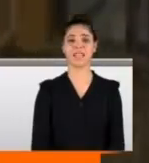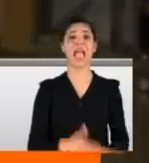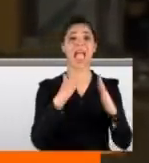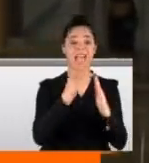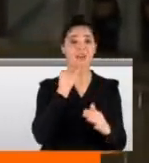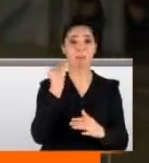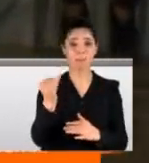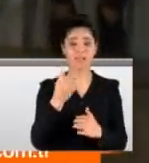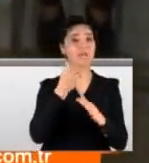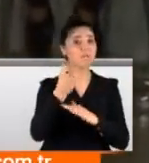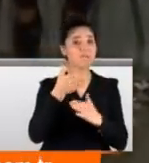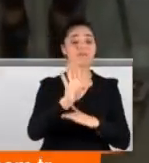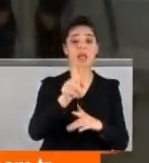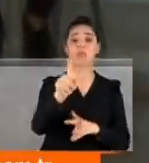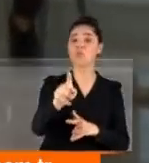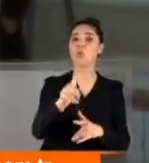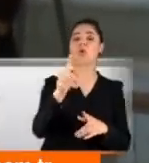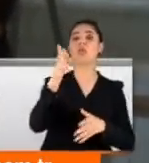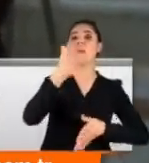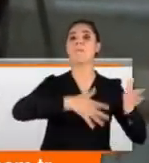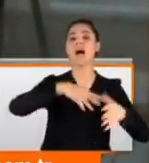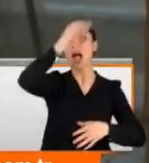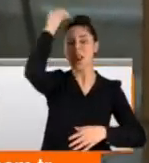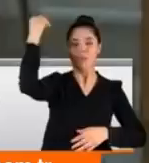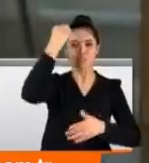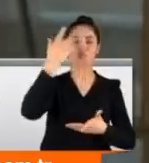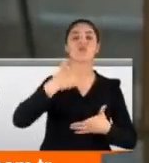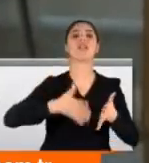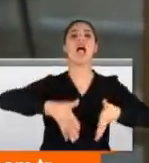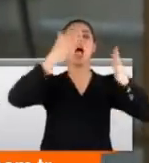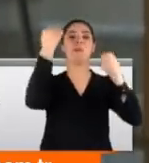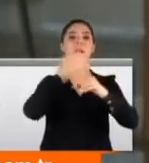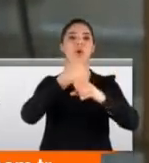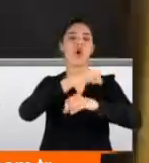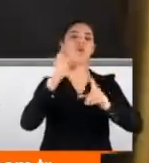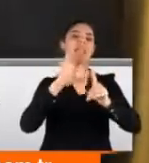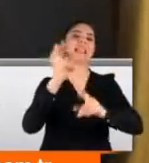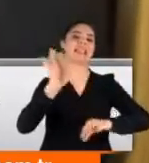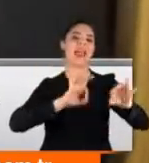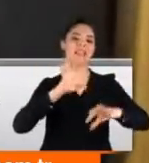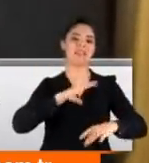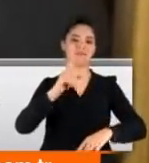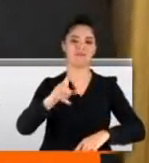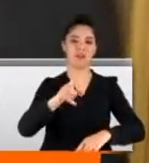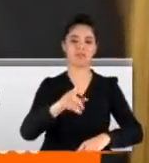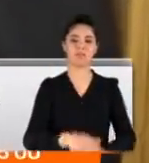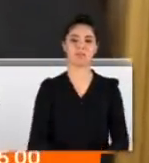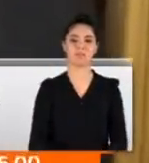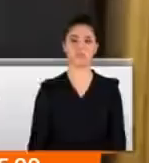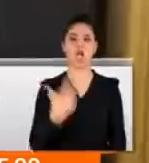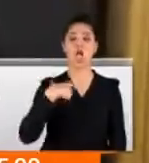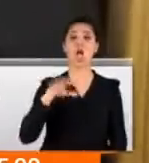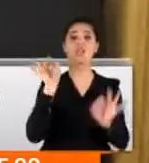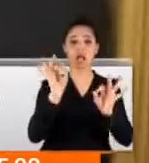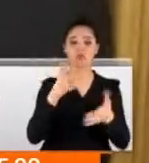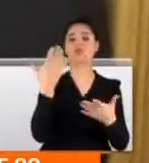Evlerde misafir ağırlanıp ağırlanmadığını ise mahalle muhtarları ve apartman görevlileri denetleyecek. Misafir çağırmak, özel günler